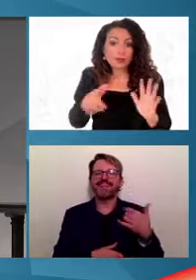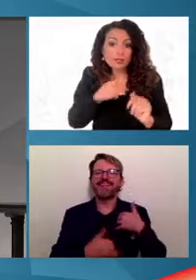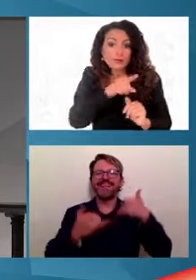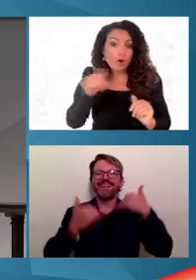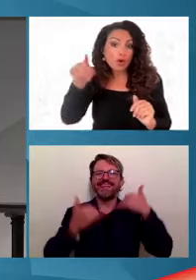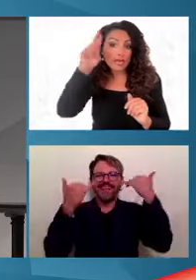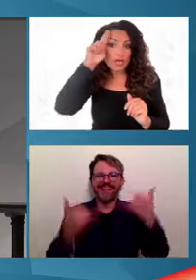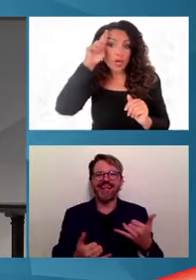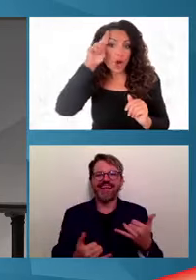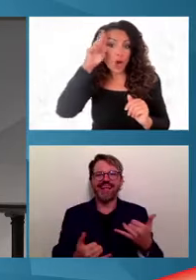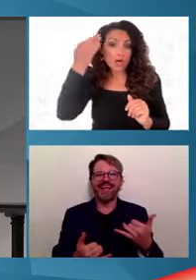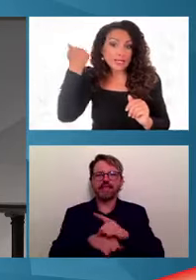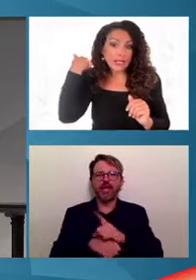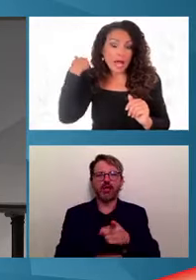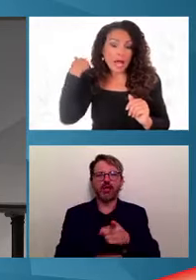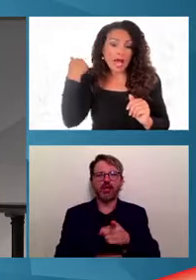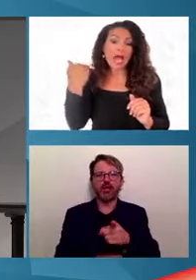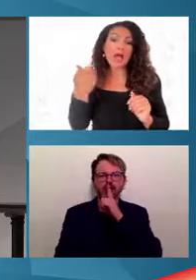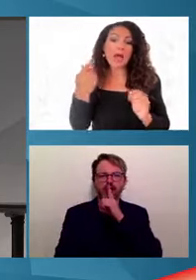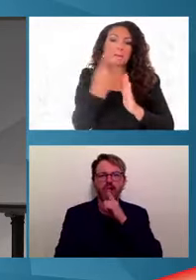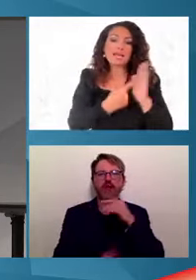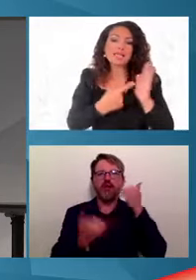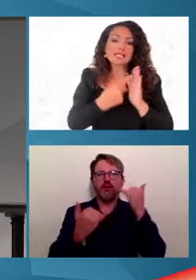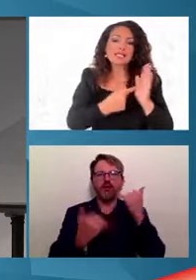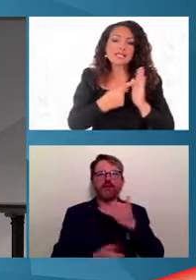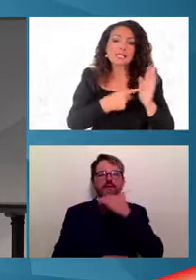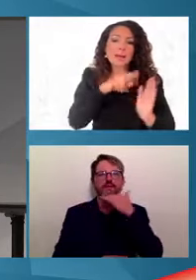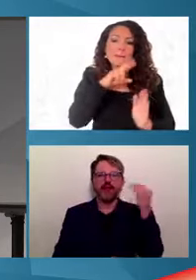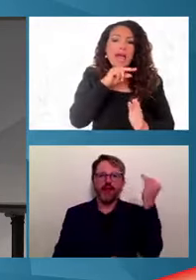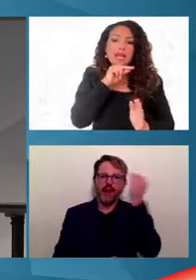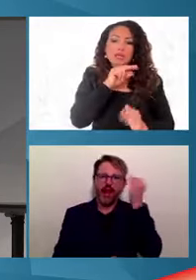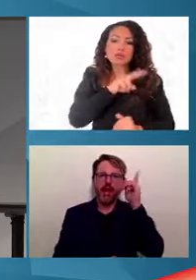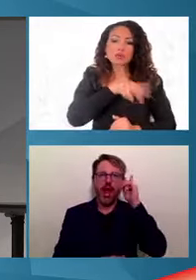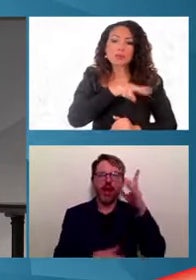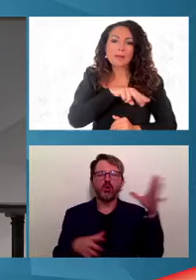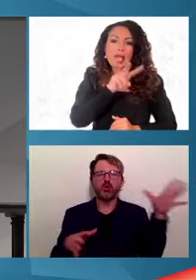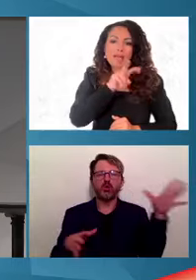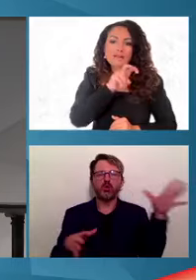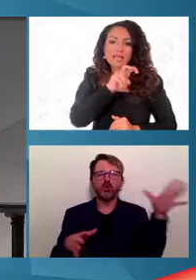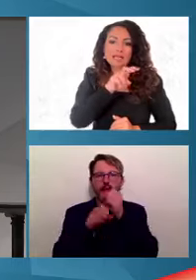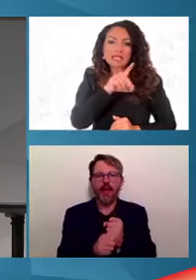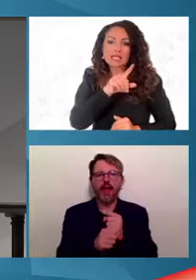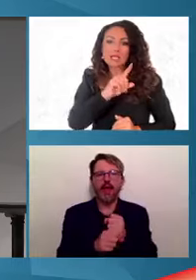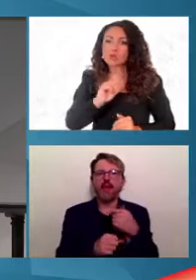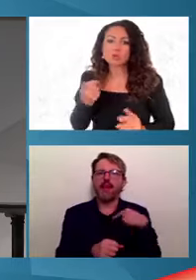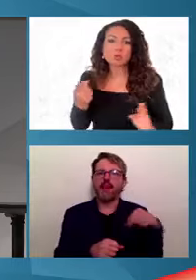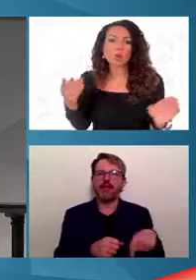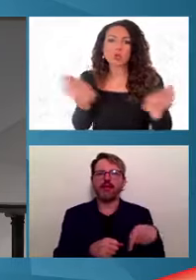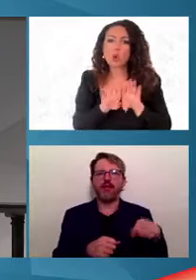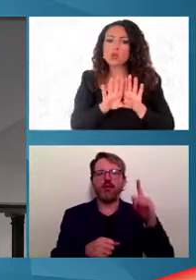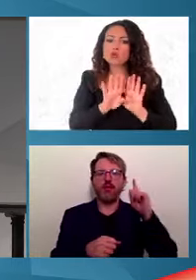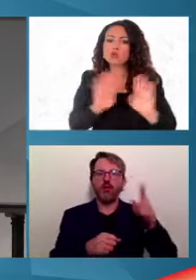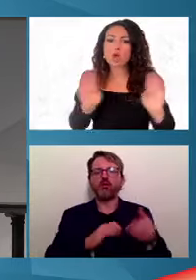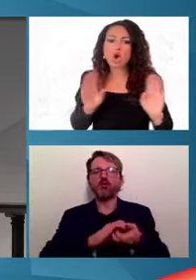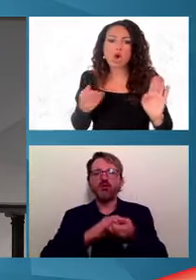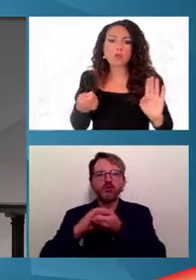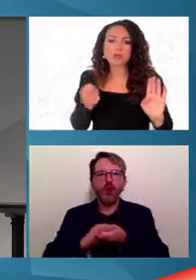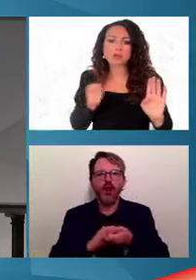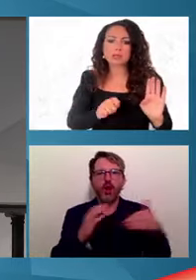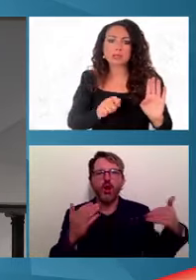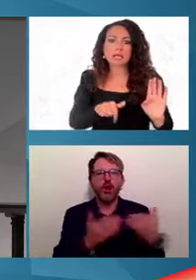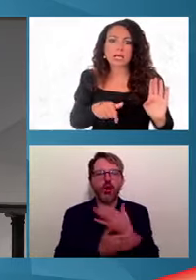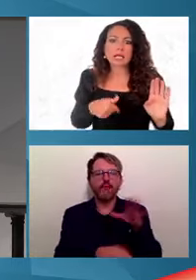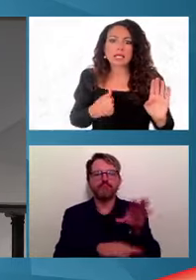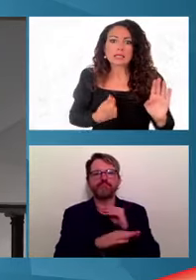still und wir werden enorm viel lernen und vor allem den Zusammenhalt in der Gesellschaft, die Solidarität neu entdecken. Haben wir es